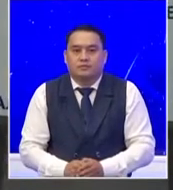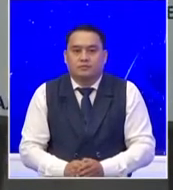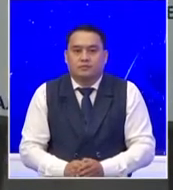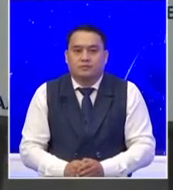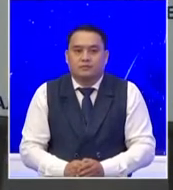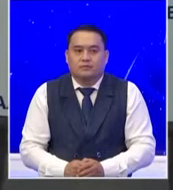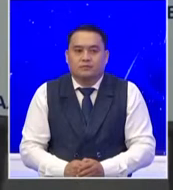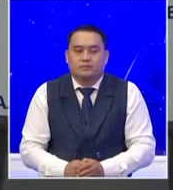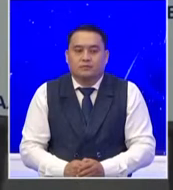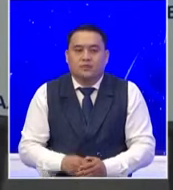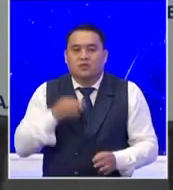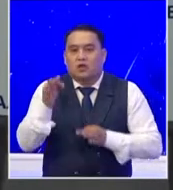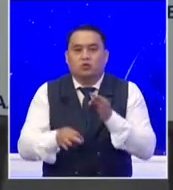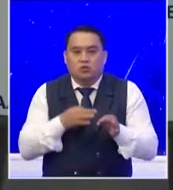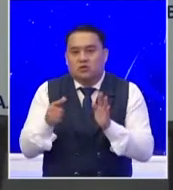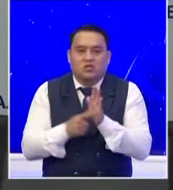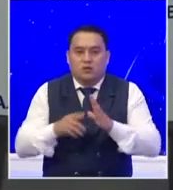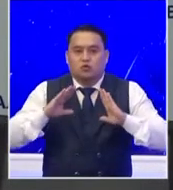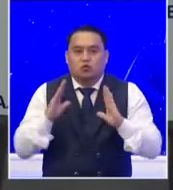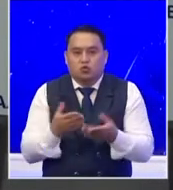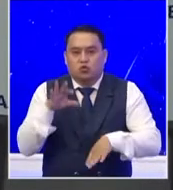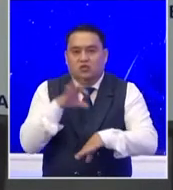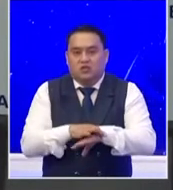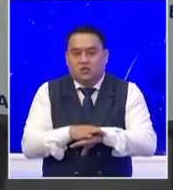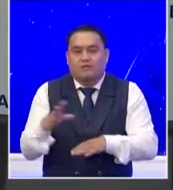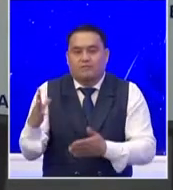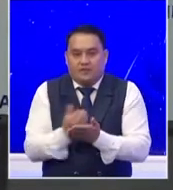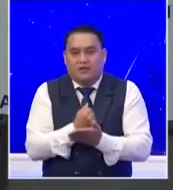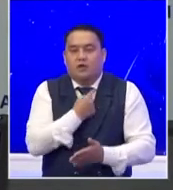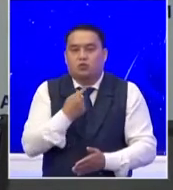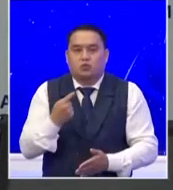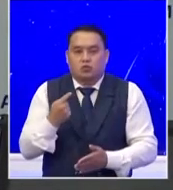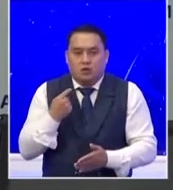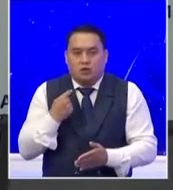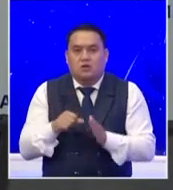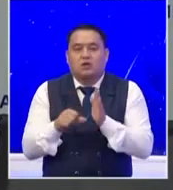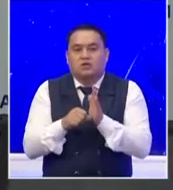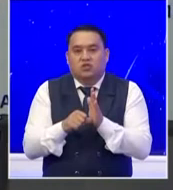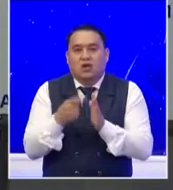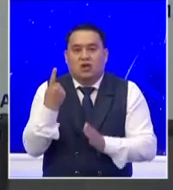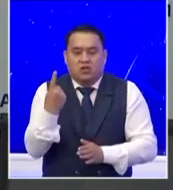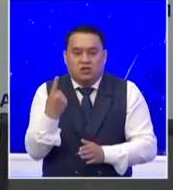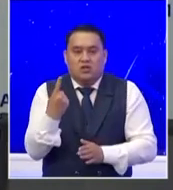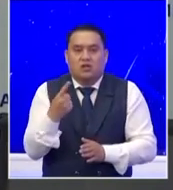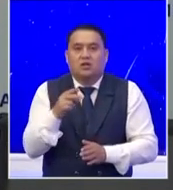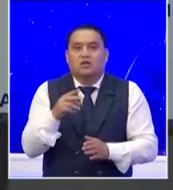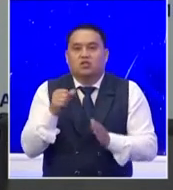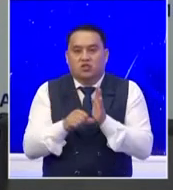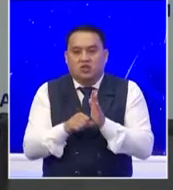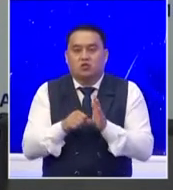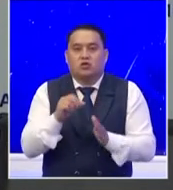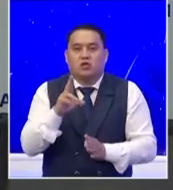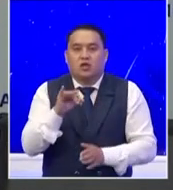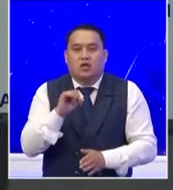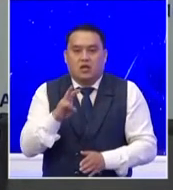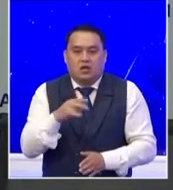За прошедшие сутки зарегистрировано 7 случаев коронавирусной инфекции, 6 случаев в селе Кеген и 1